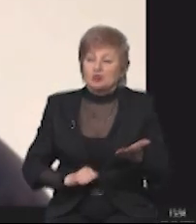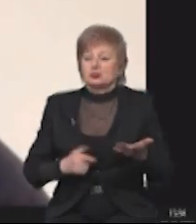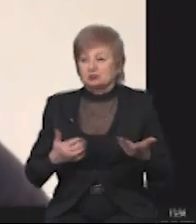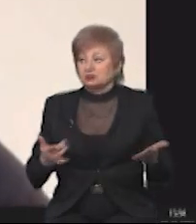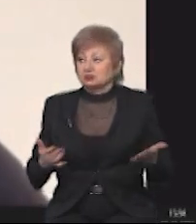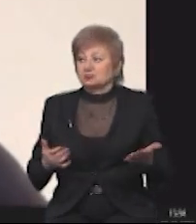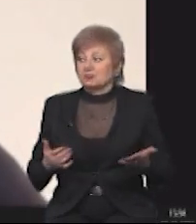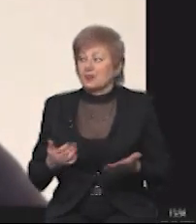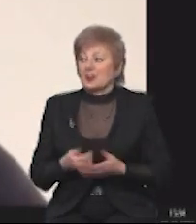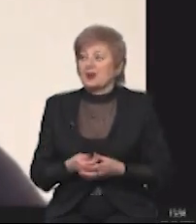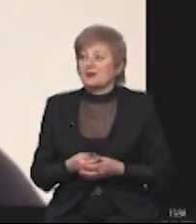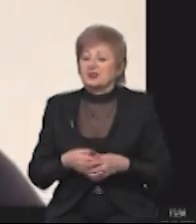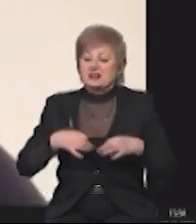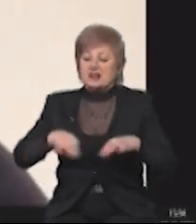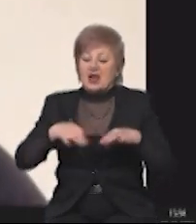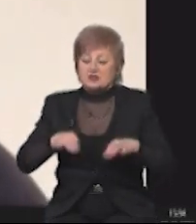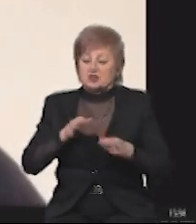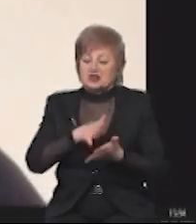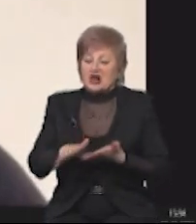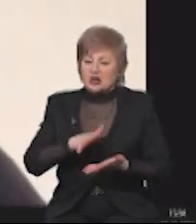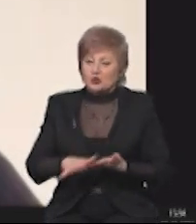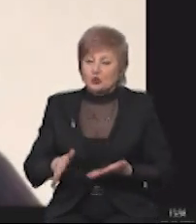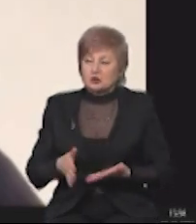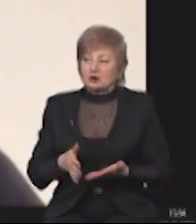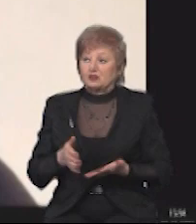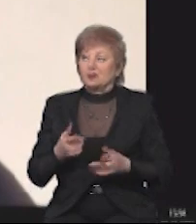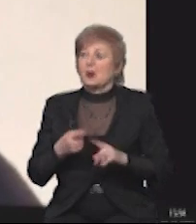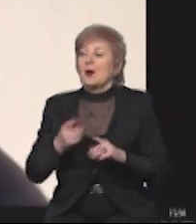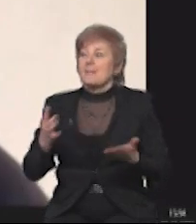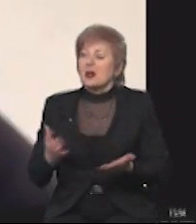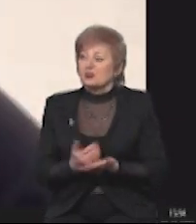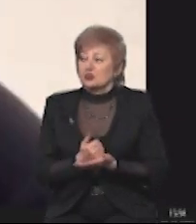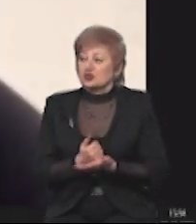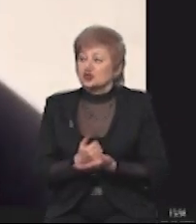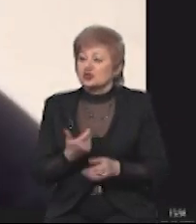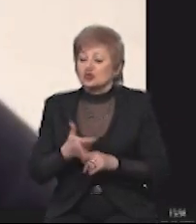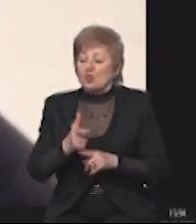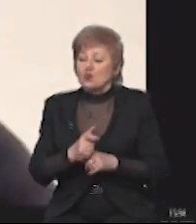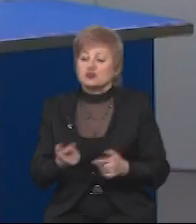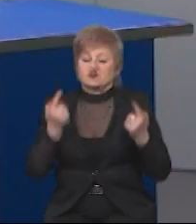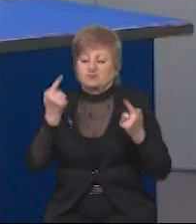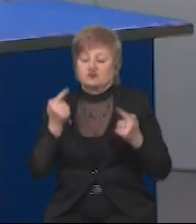там транспортные расходы и все остальное. Получается